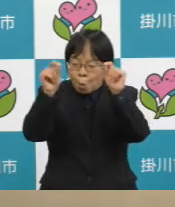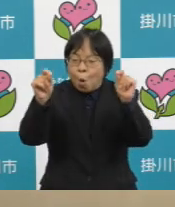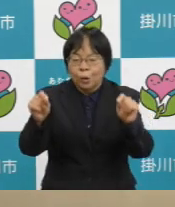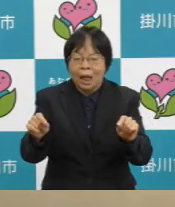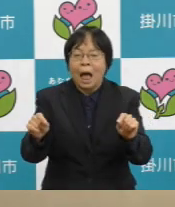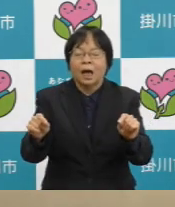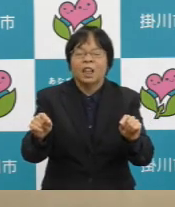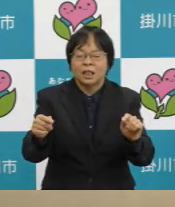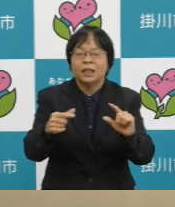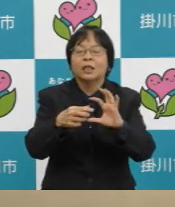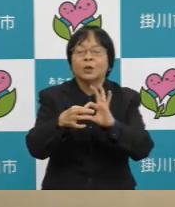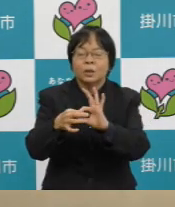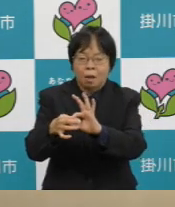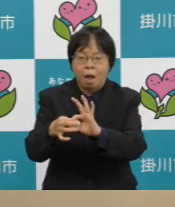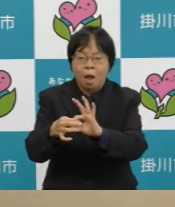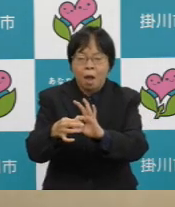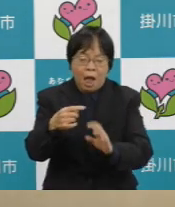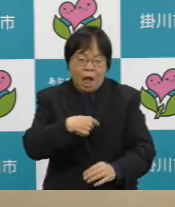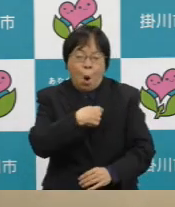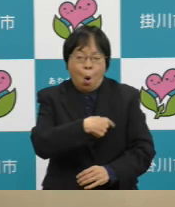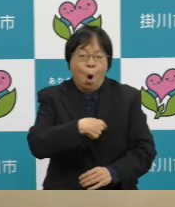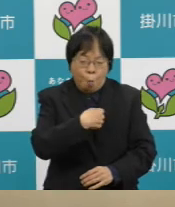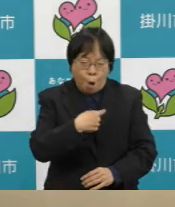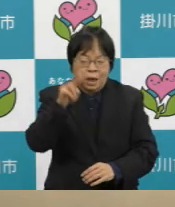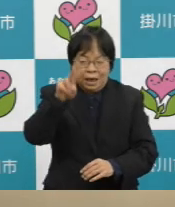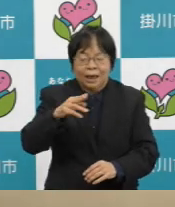その思いというか理解というか、